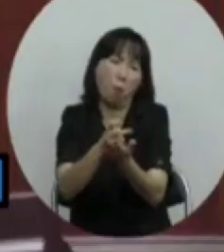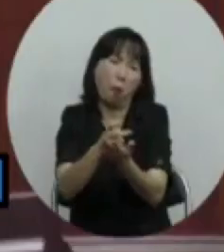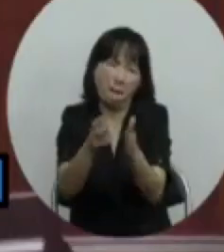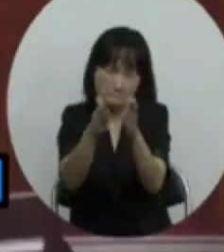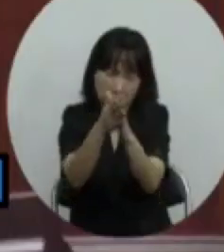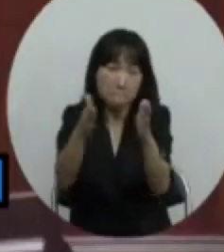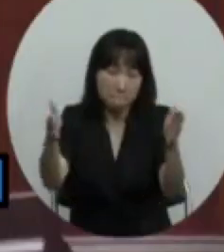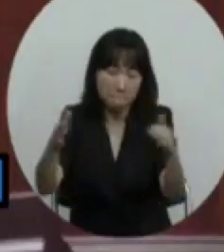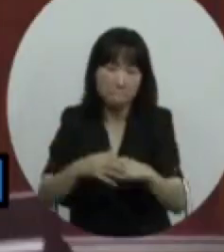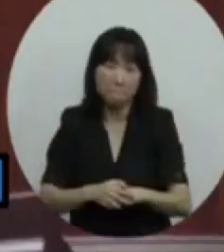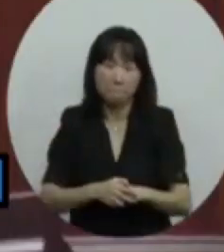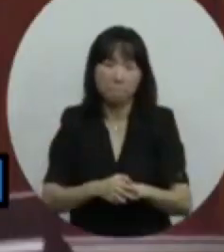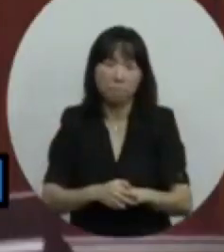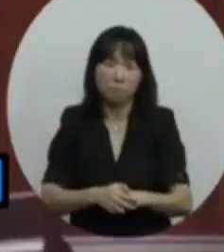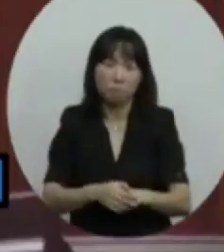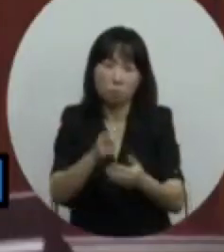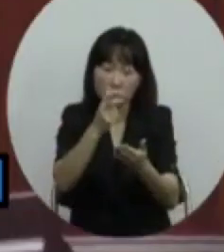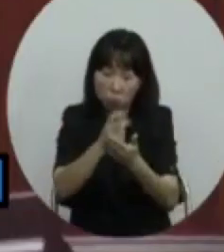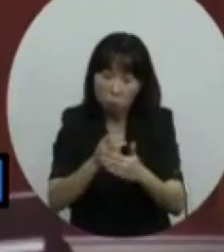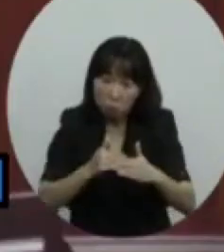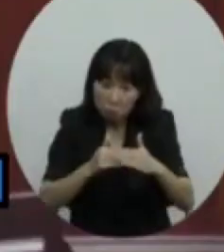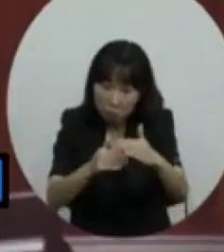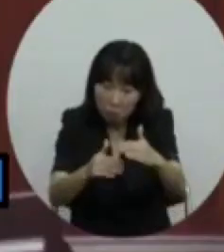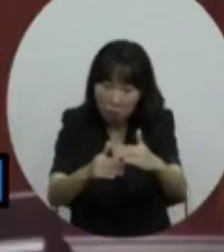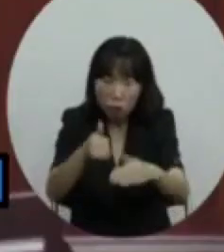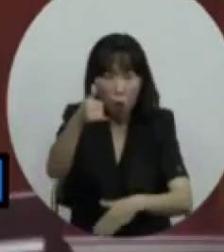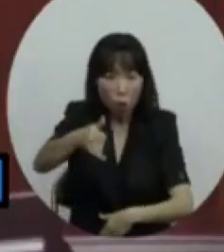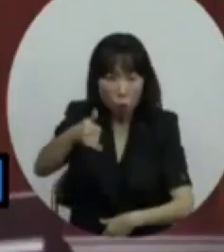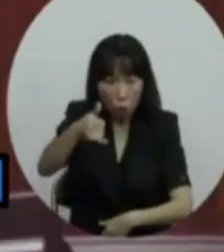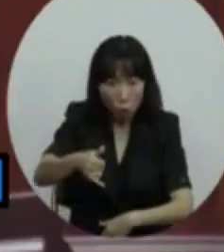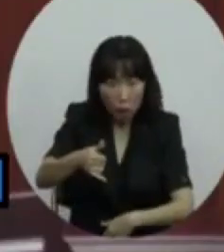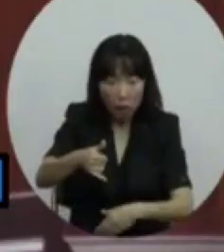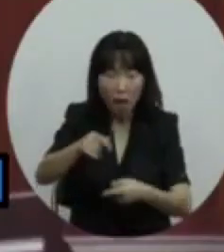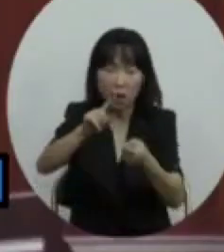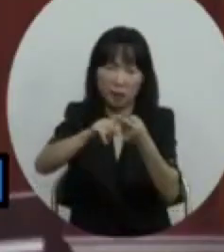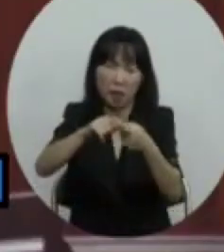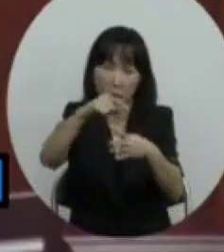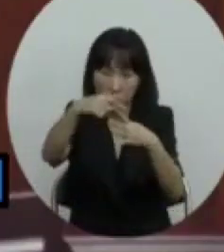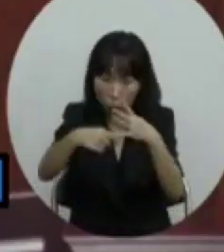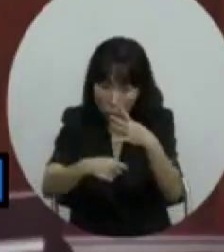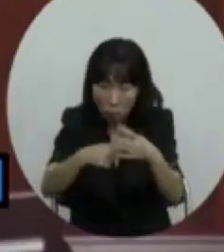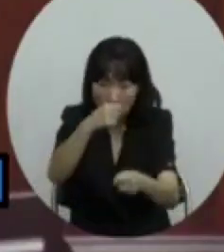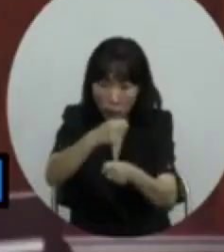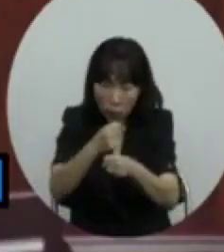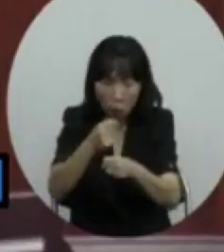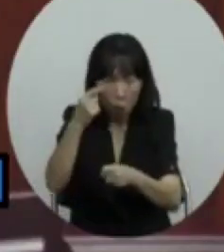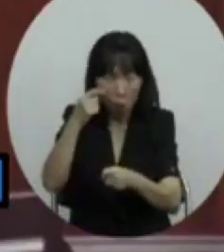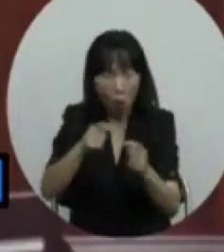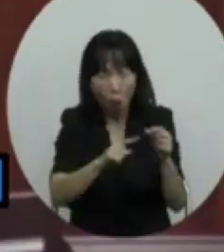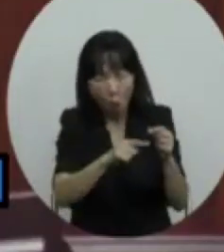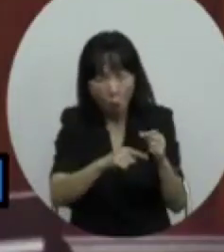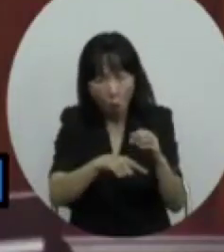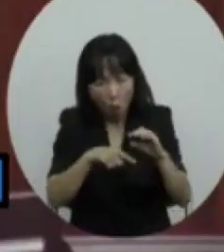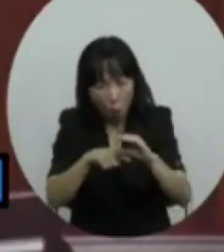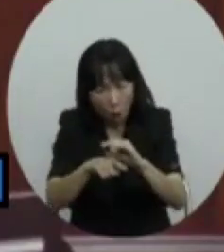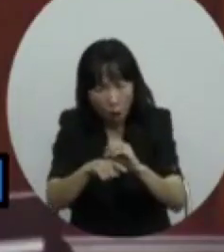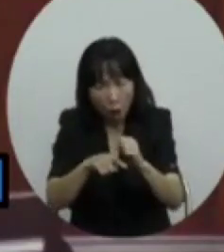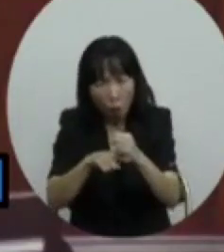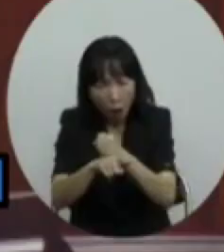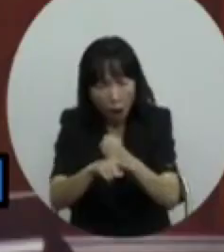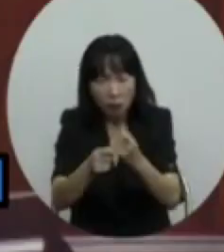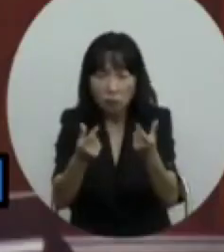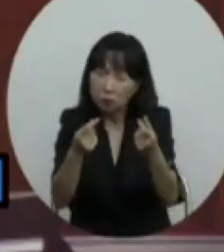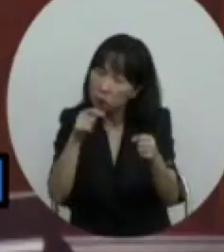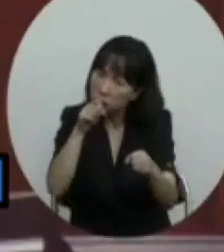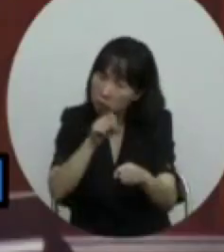점입니다. 세종은 농사직설 프로젝트를 추진하여 과학적인 농법 개발,